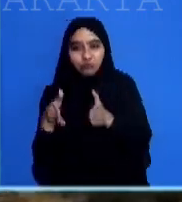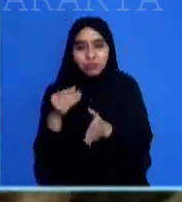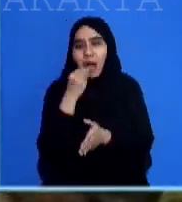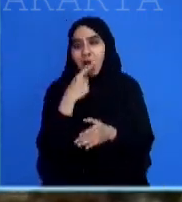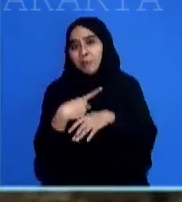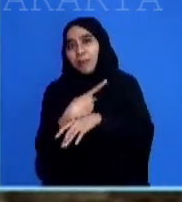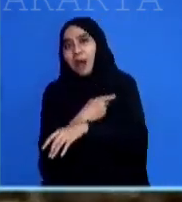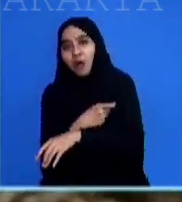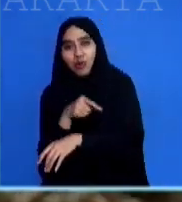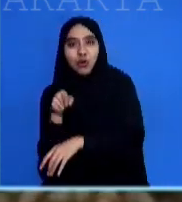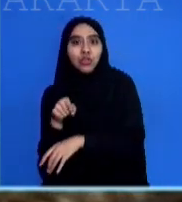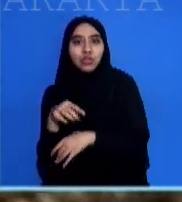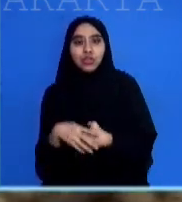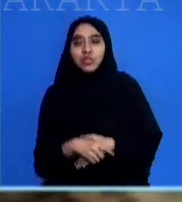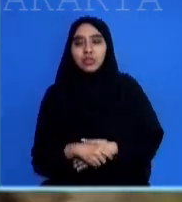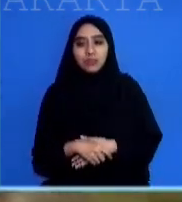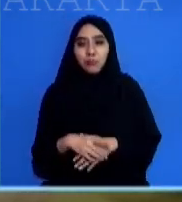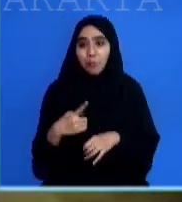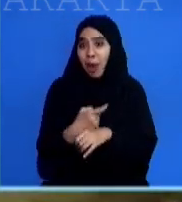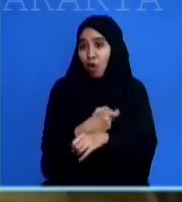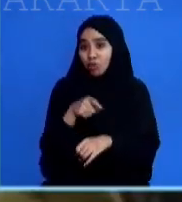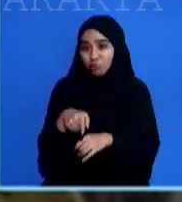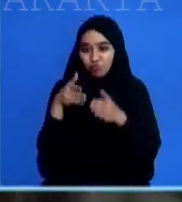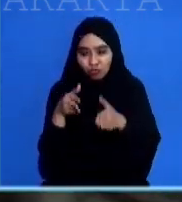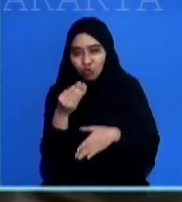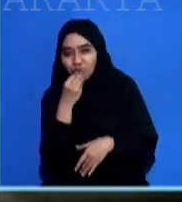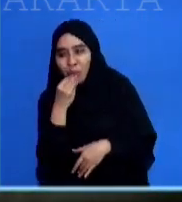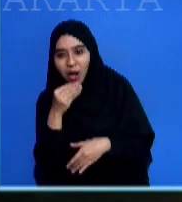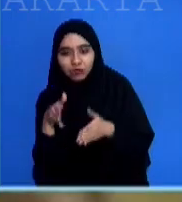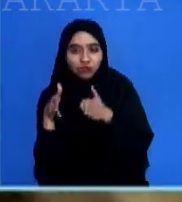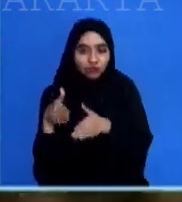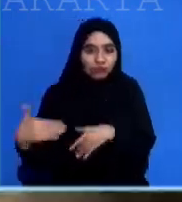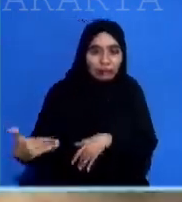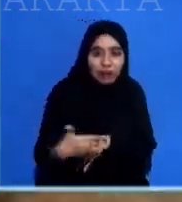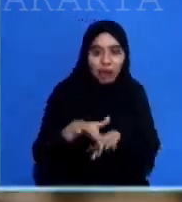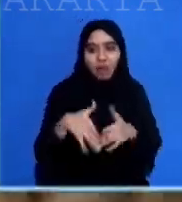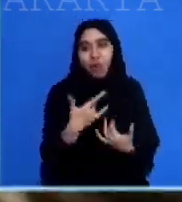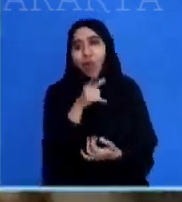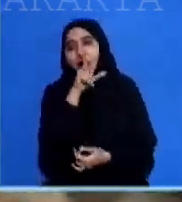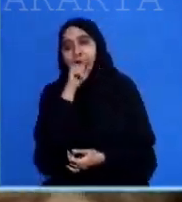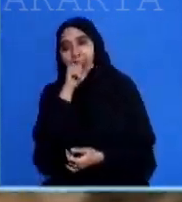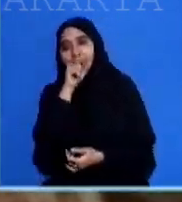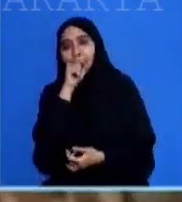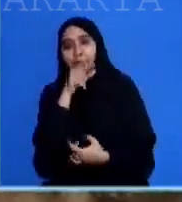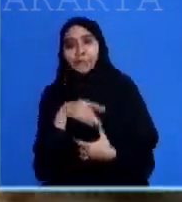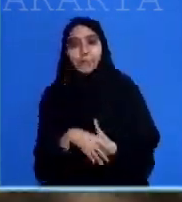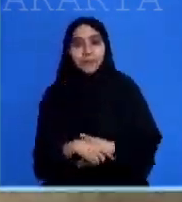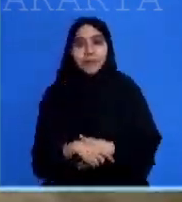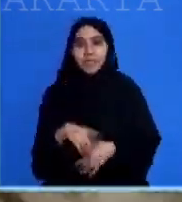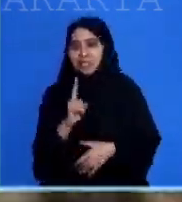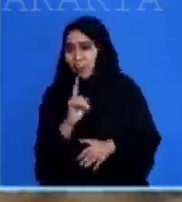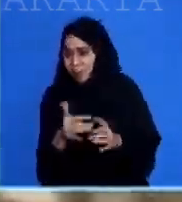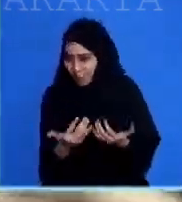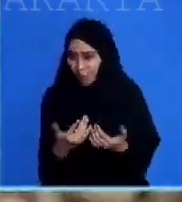mupangataken minangka pakan alternatif budida Ulam menapa dene ayam wontenipun pakan magot menika saget ngirangi pakan